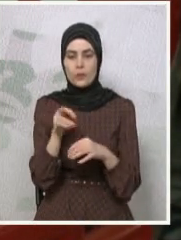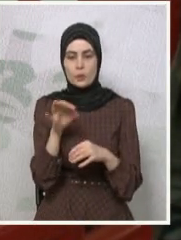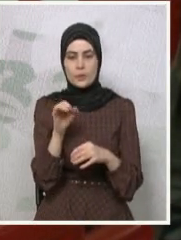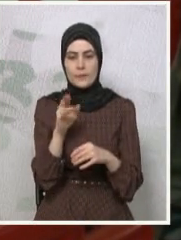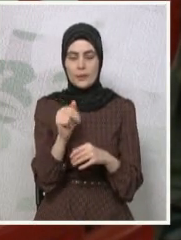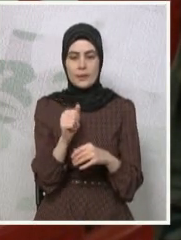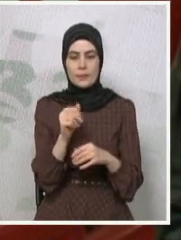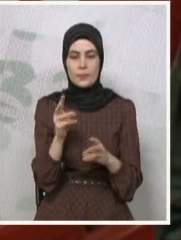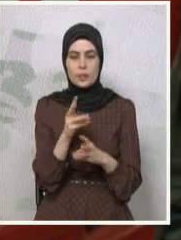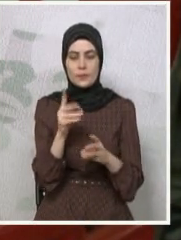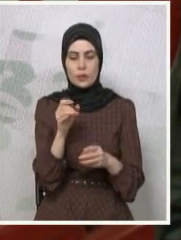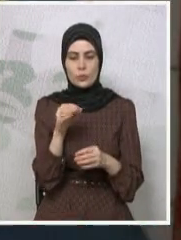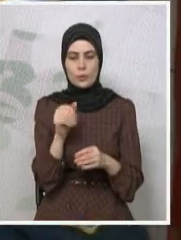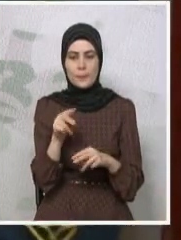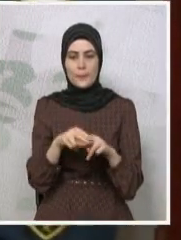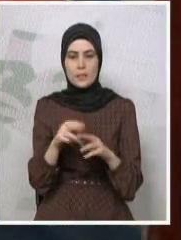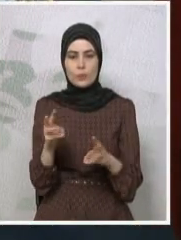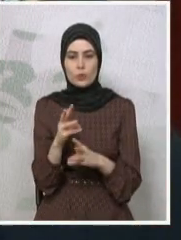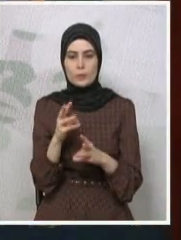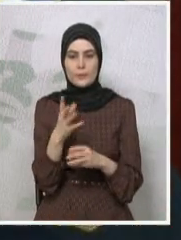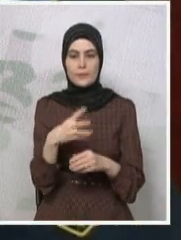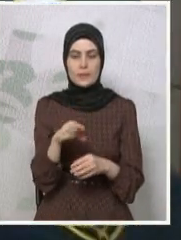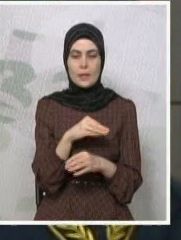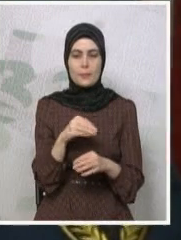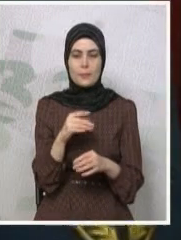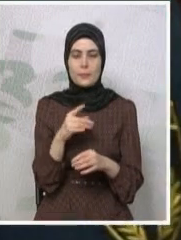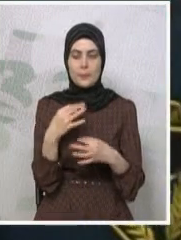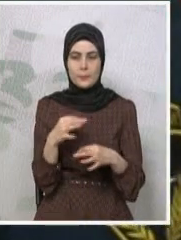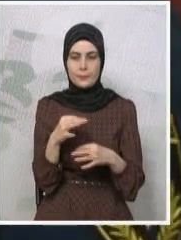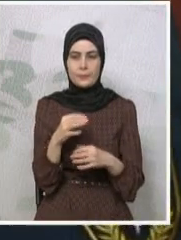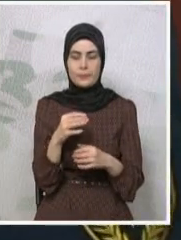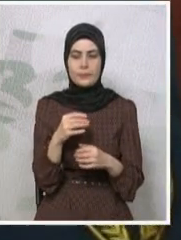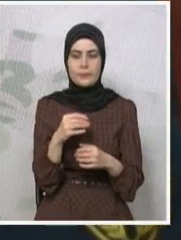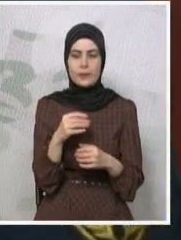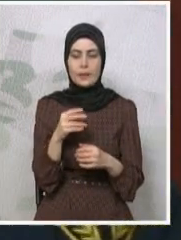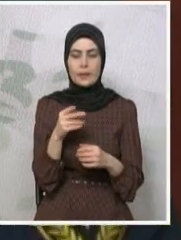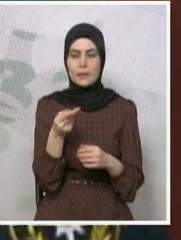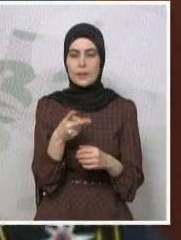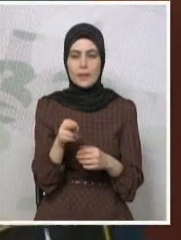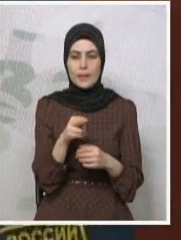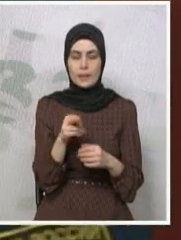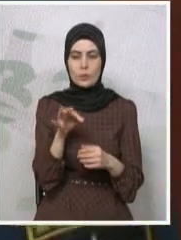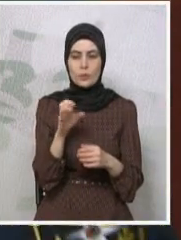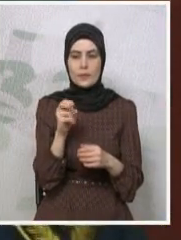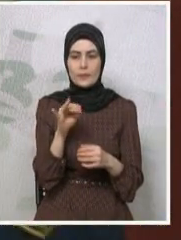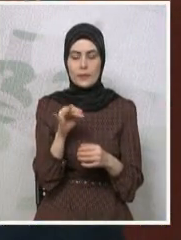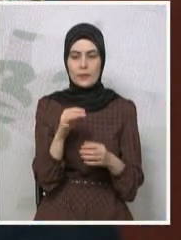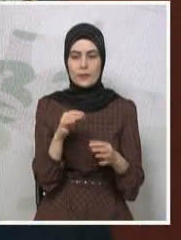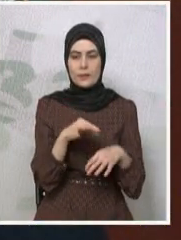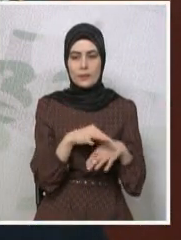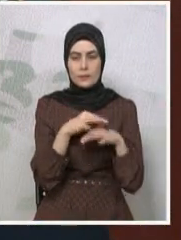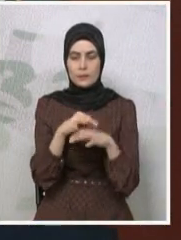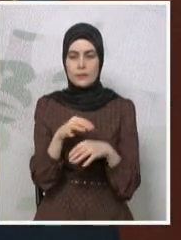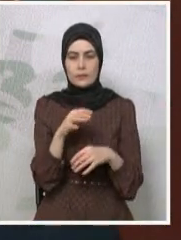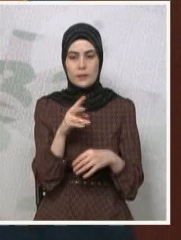на место возникновения пожара. Все автомобили, все автоцистерны предназначены для доставки личного состава